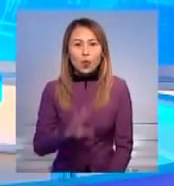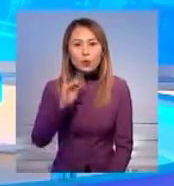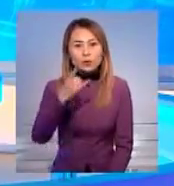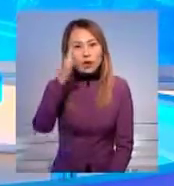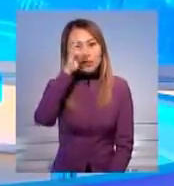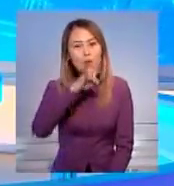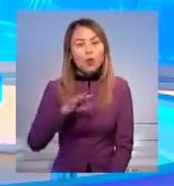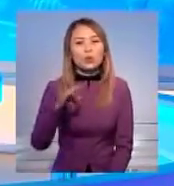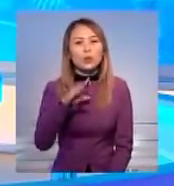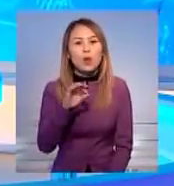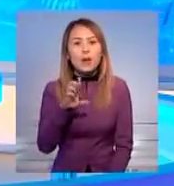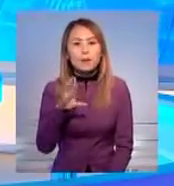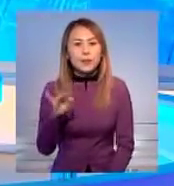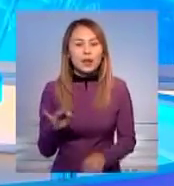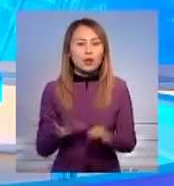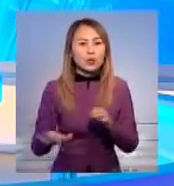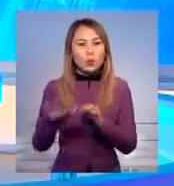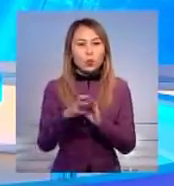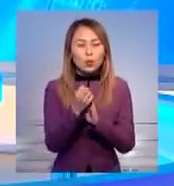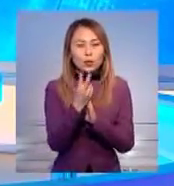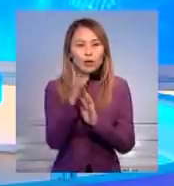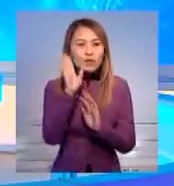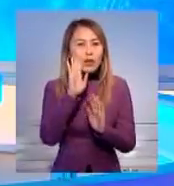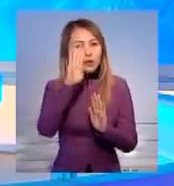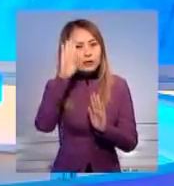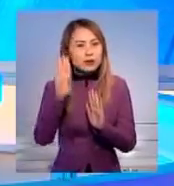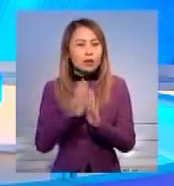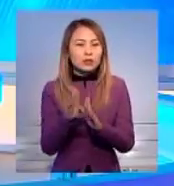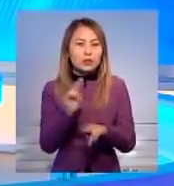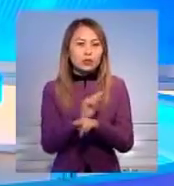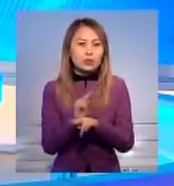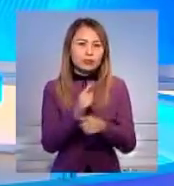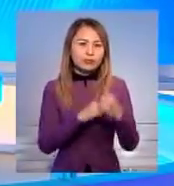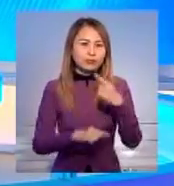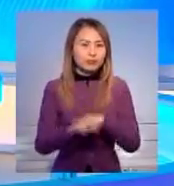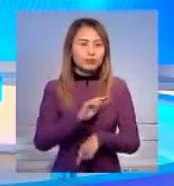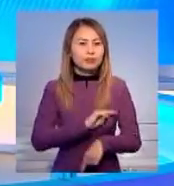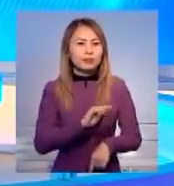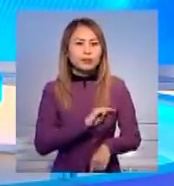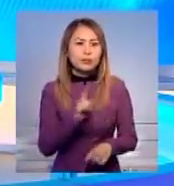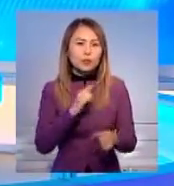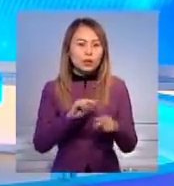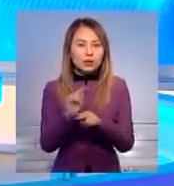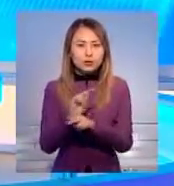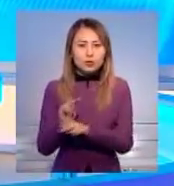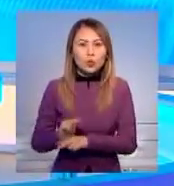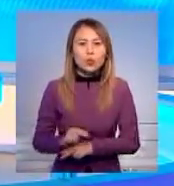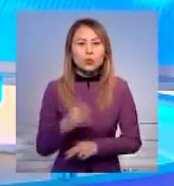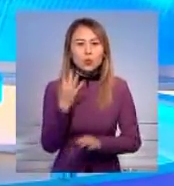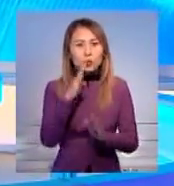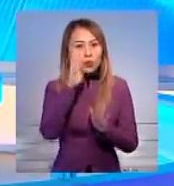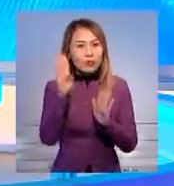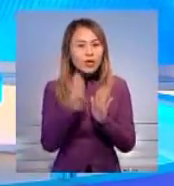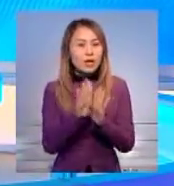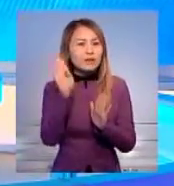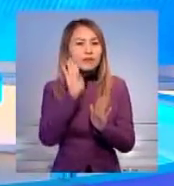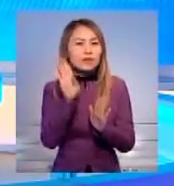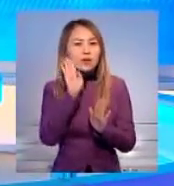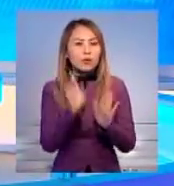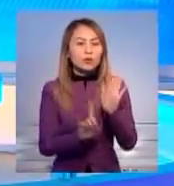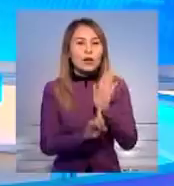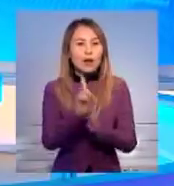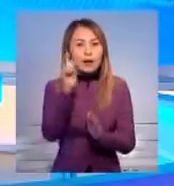Оңтүстік Қазақстан облысының Төлебе ауданында 12 су қоймасын қалпына келтіру жұмыстары жүріп жатыр. Биыл қайта жөндеуден өткен 4 су қоймасы іске